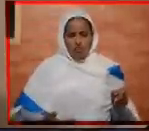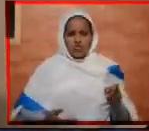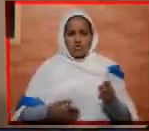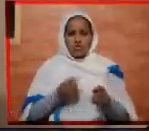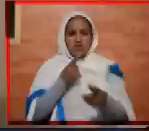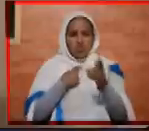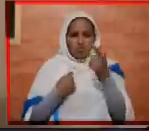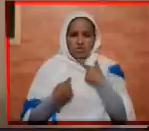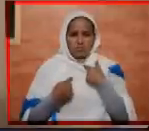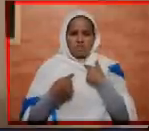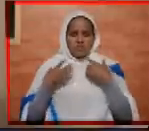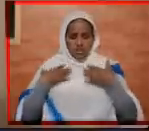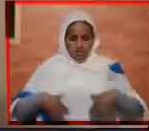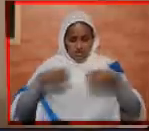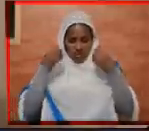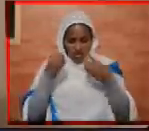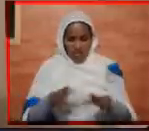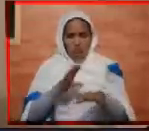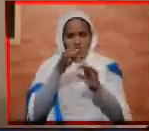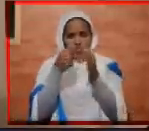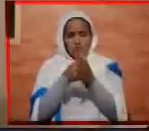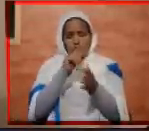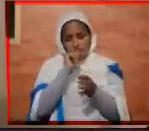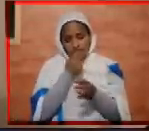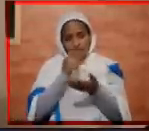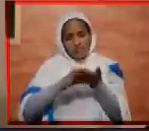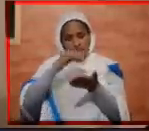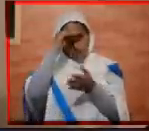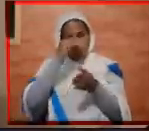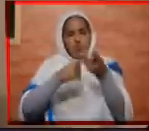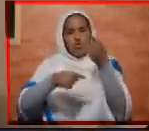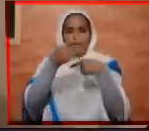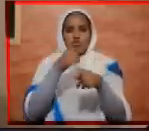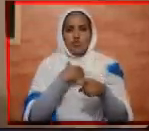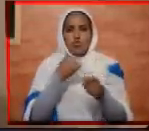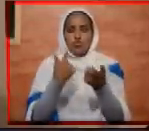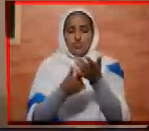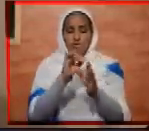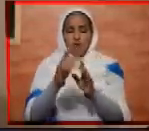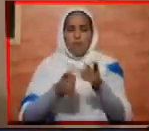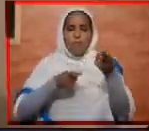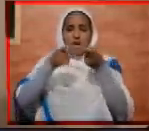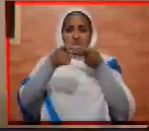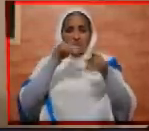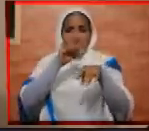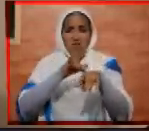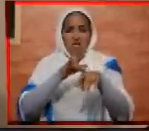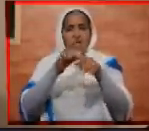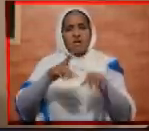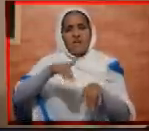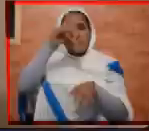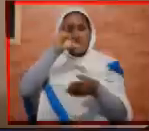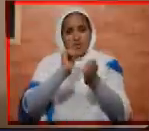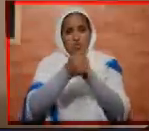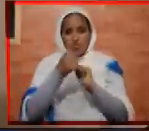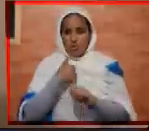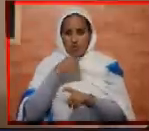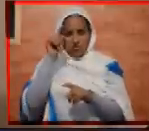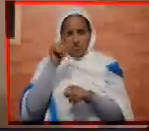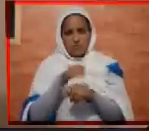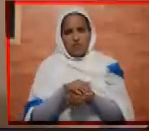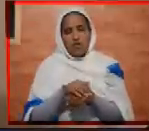ለምን ትለያለህ ሲሉ ሌላ አንተ ነው የሚያሰማው። ያ ከገጠር የመጣው